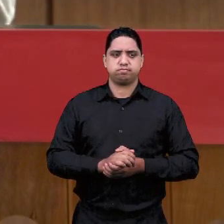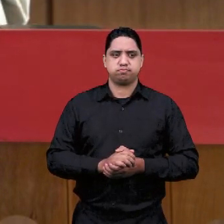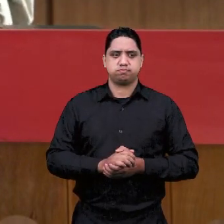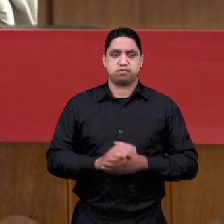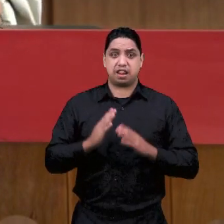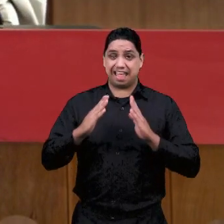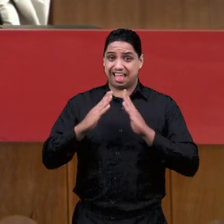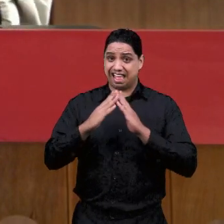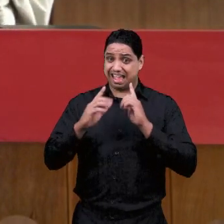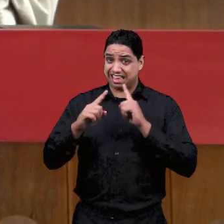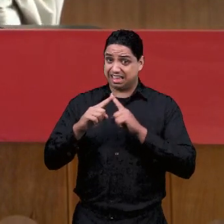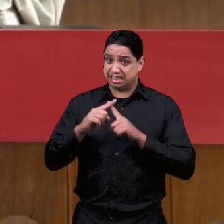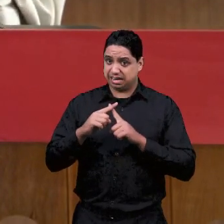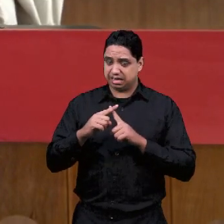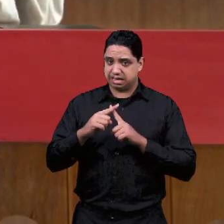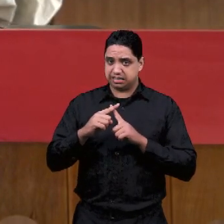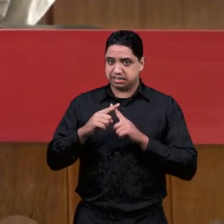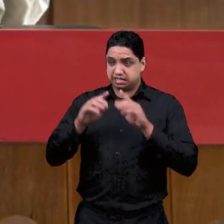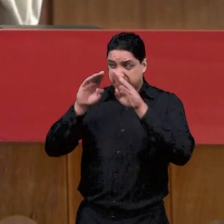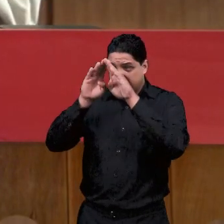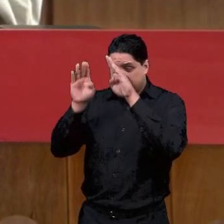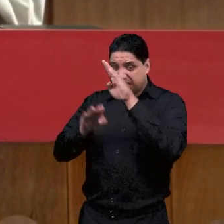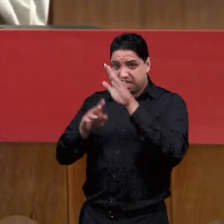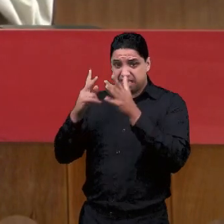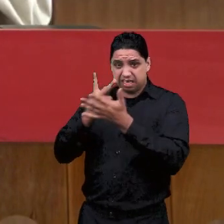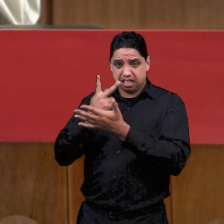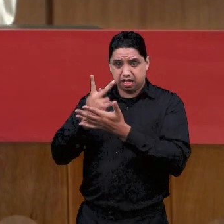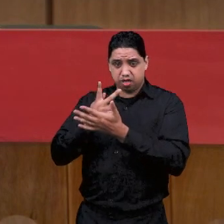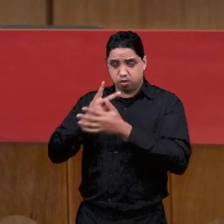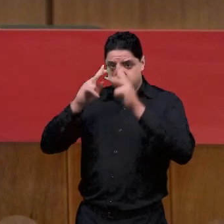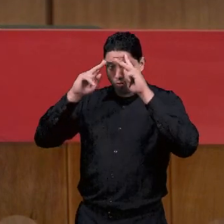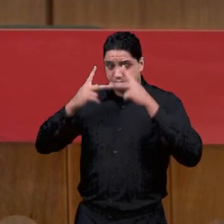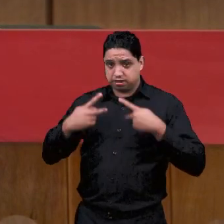humain. Dieu n'est pas celui qui répond